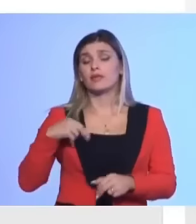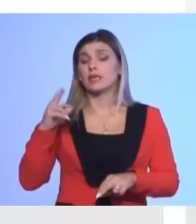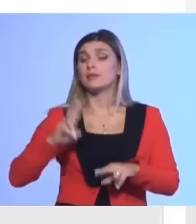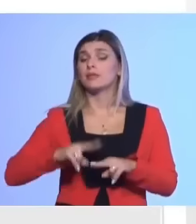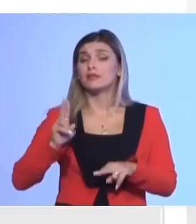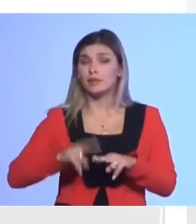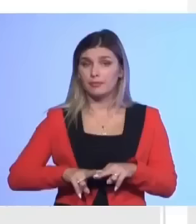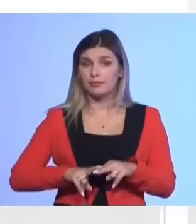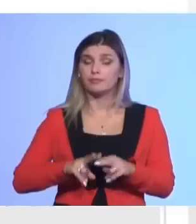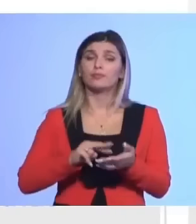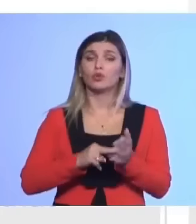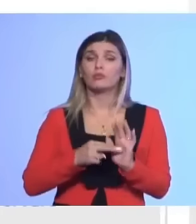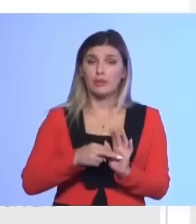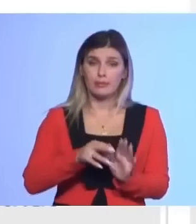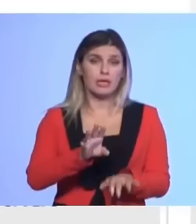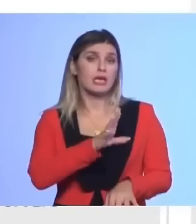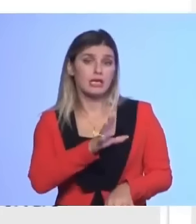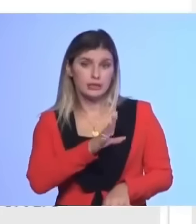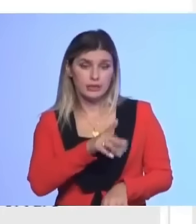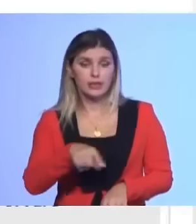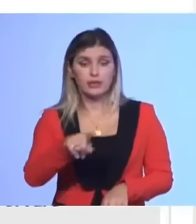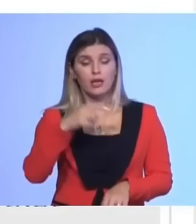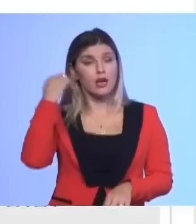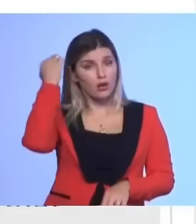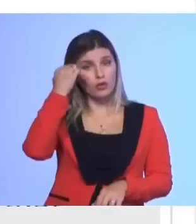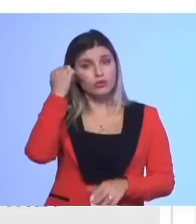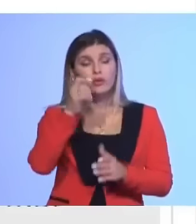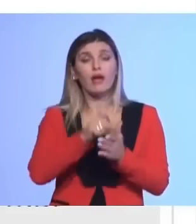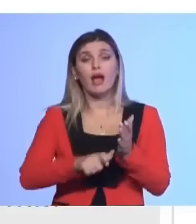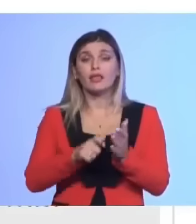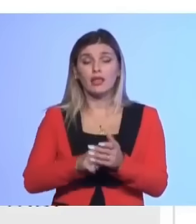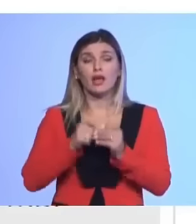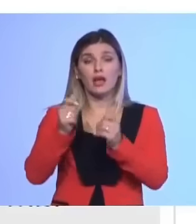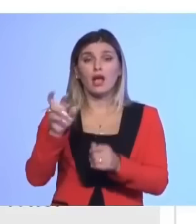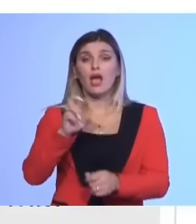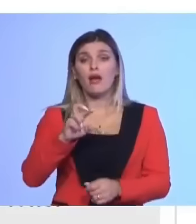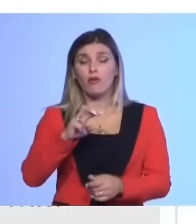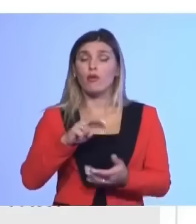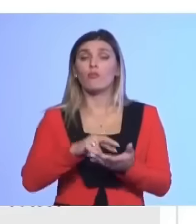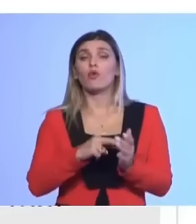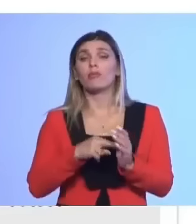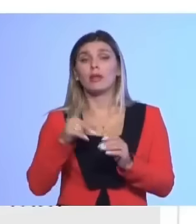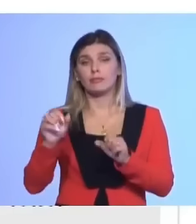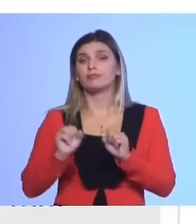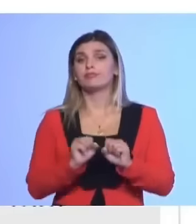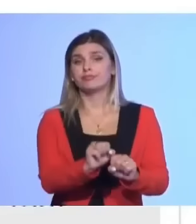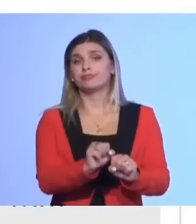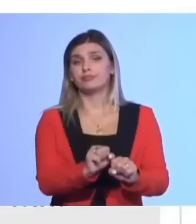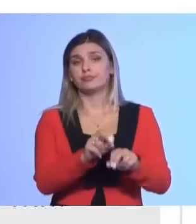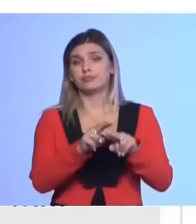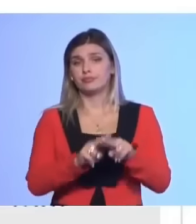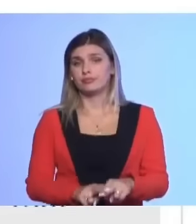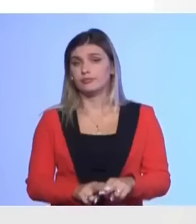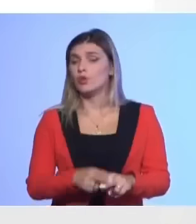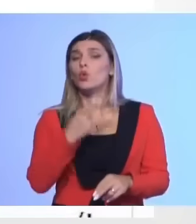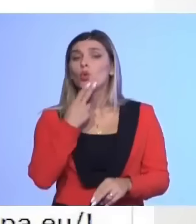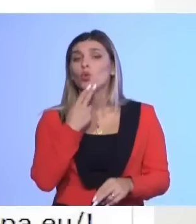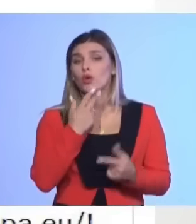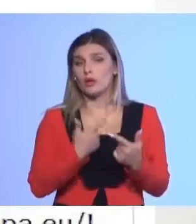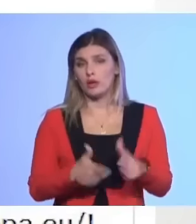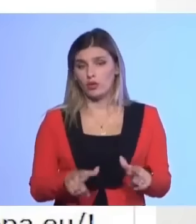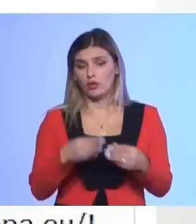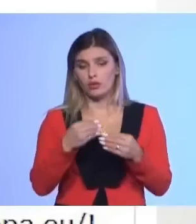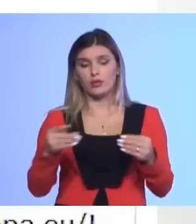por edhe më keq, rrezikojnë që aplikimi i Kosovës për anëtarësim në Bashkimin Evropian të mbetet i mbërthyer në kuti, tha